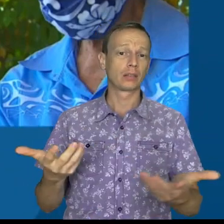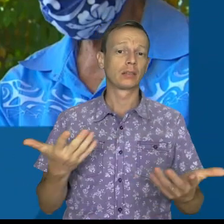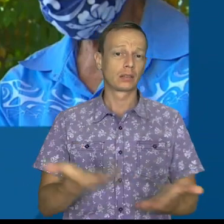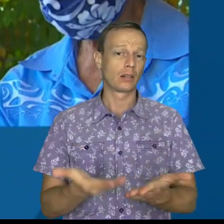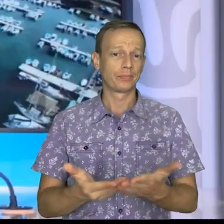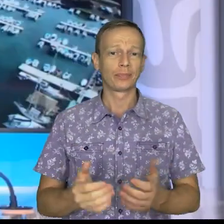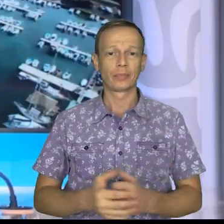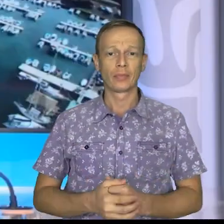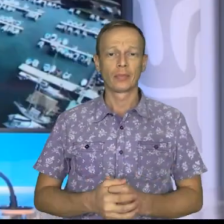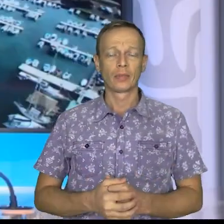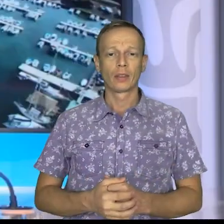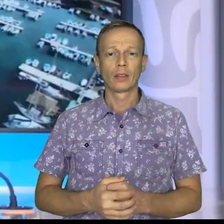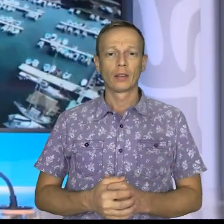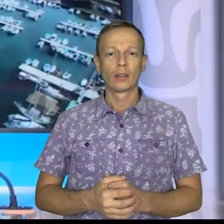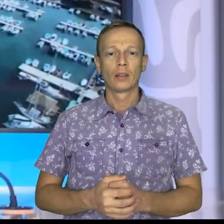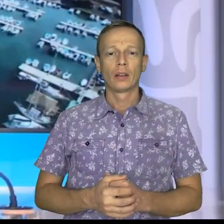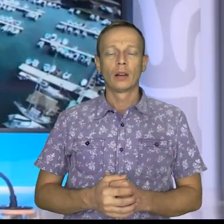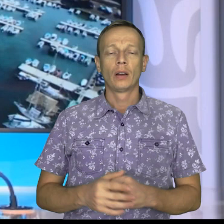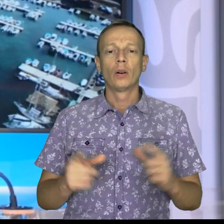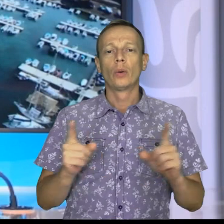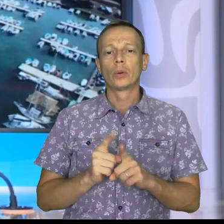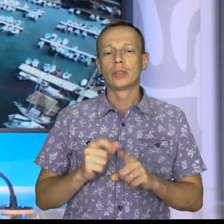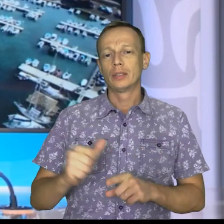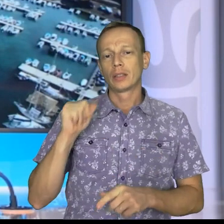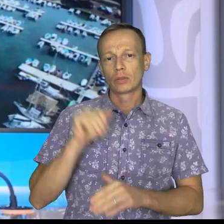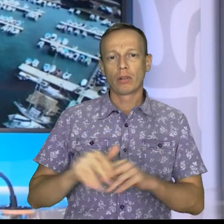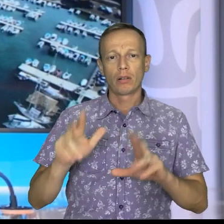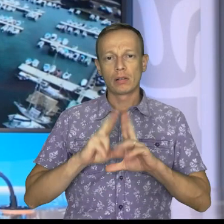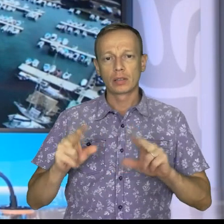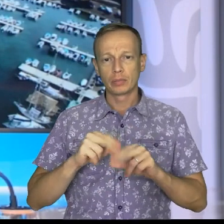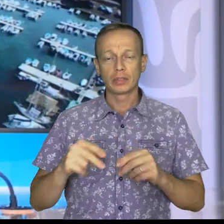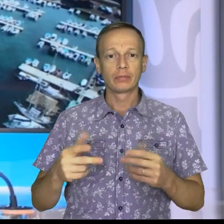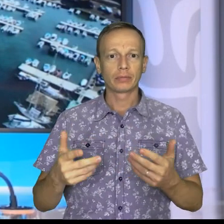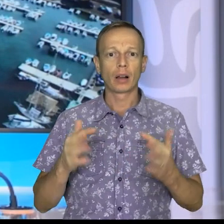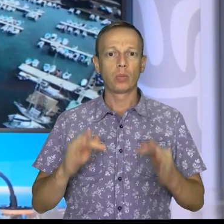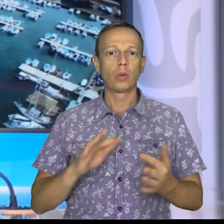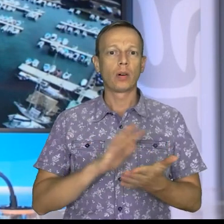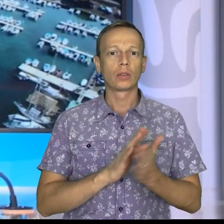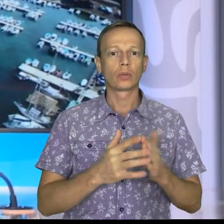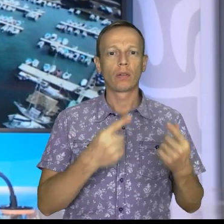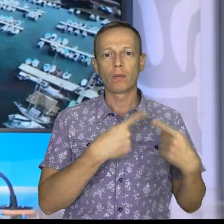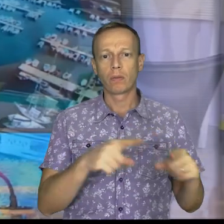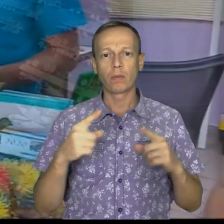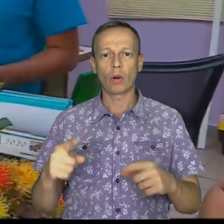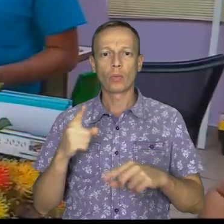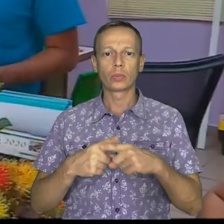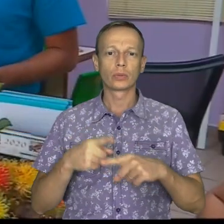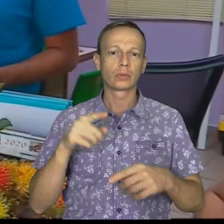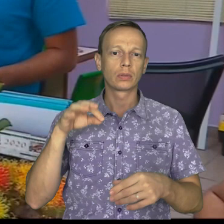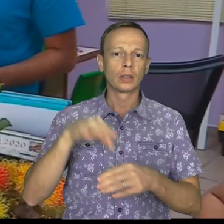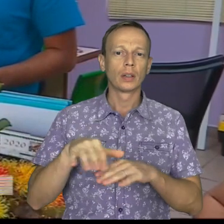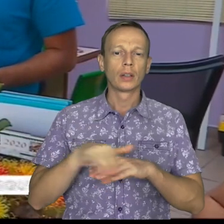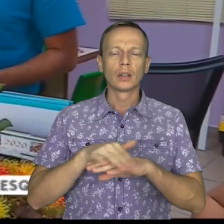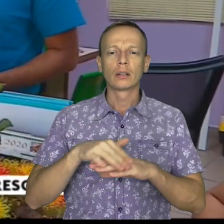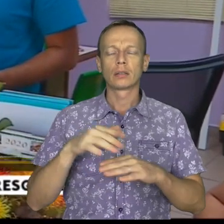Haye. On en a largement parlé dans nos éditions d'hier soir. Les réactions vives des associations, des élus politiques